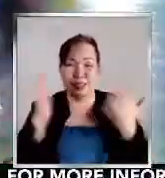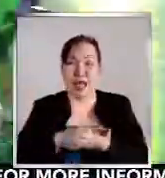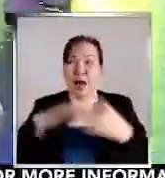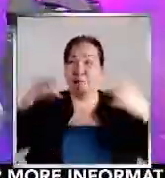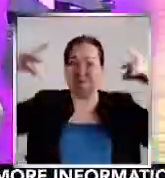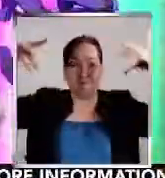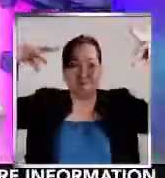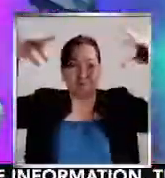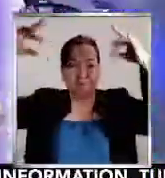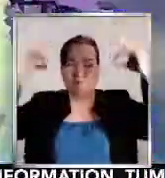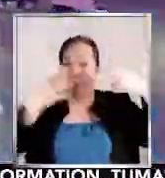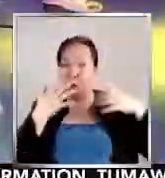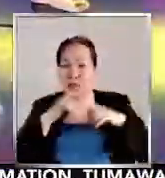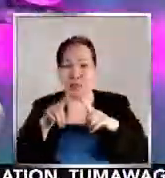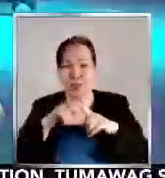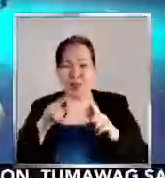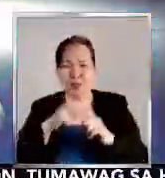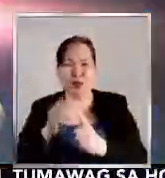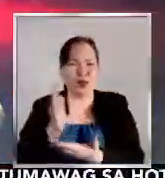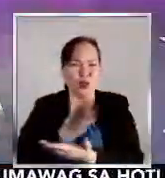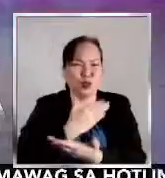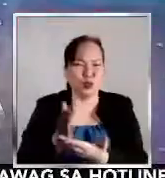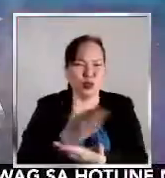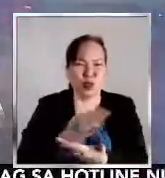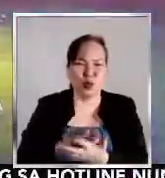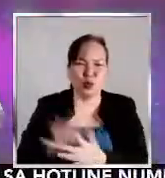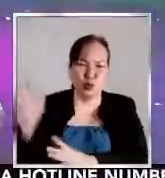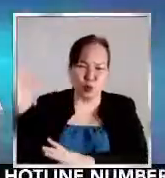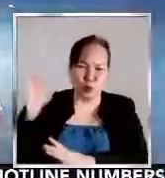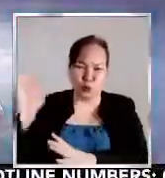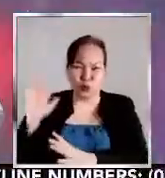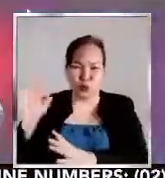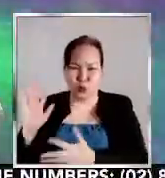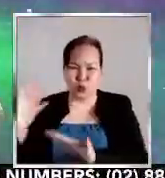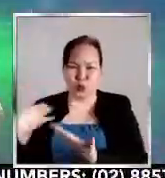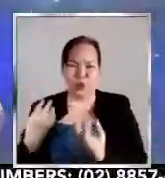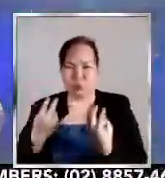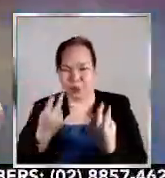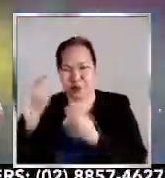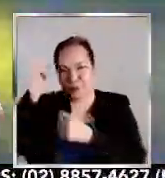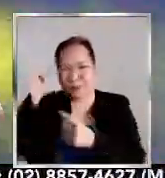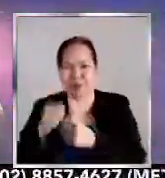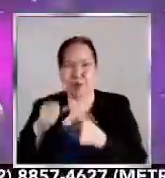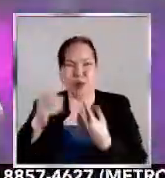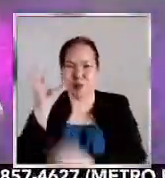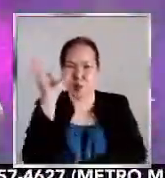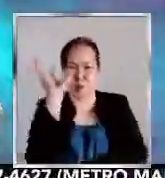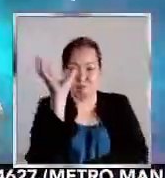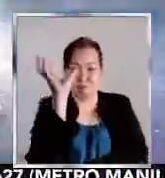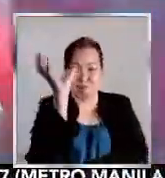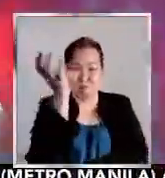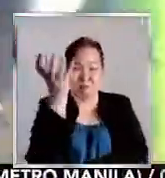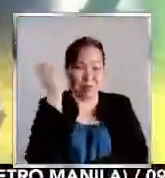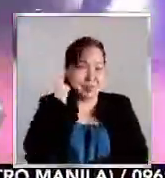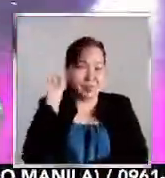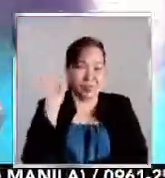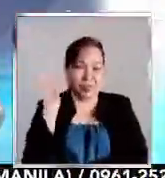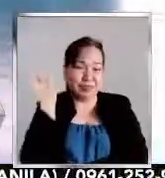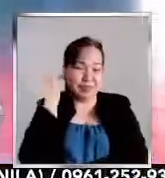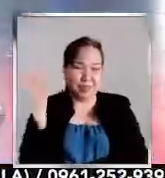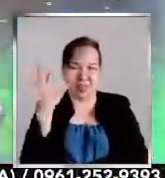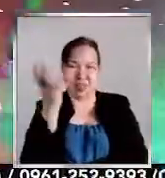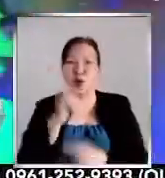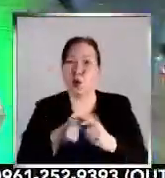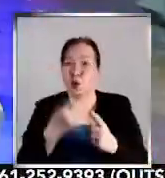rin ang iba't ibang songs na blast from the past complete with disco ball. Ayon sa may-ari nito, swak di lang para